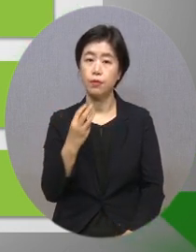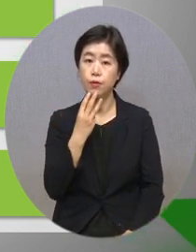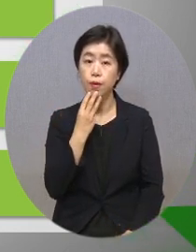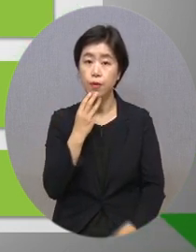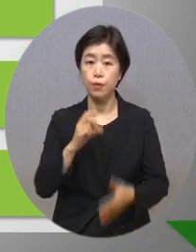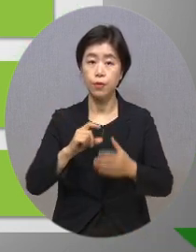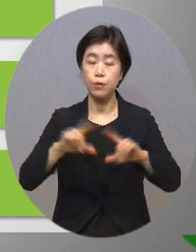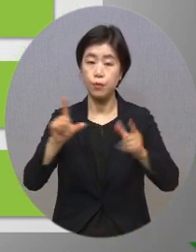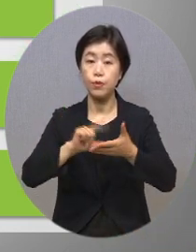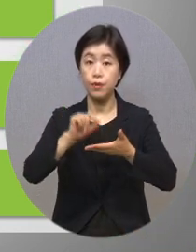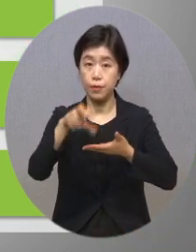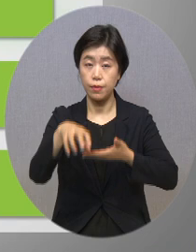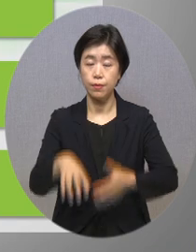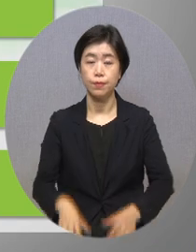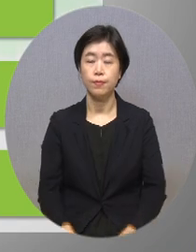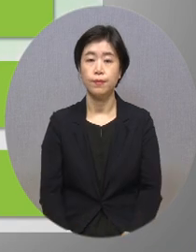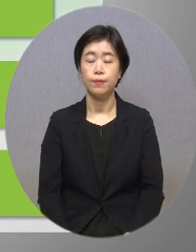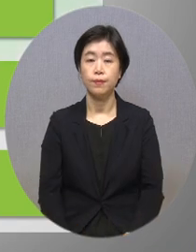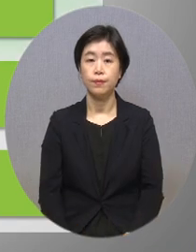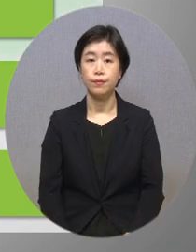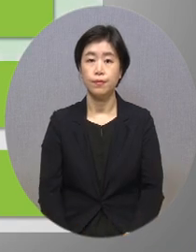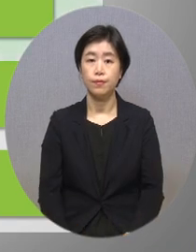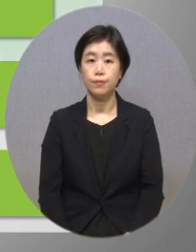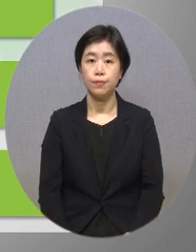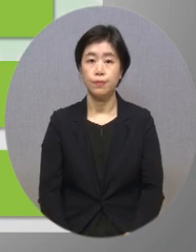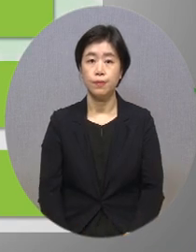서울 동부지사입니다.